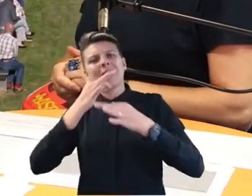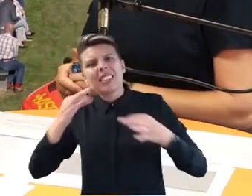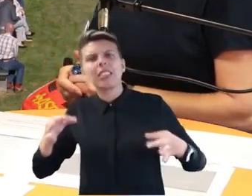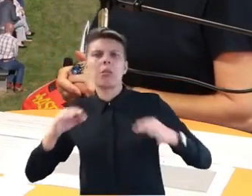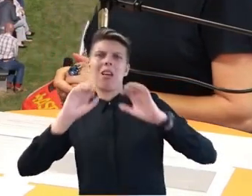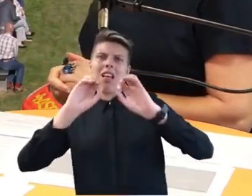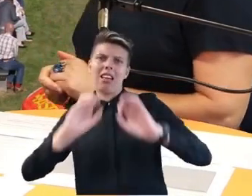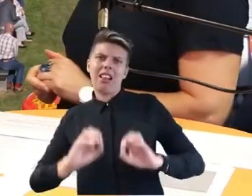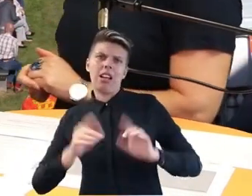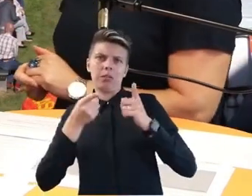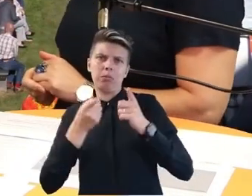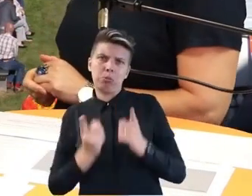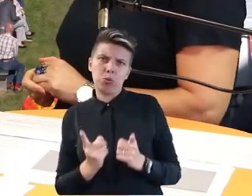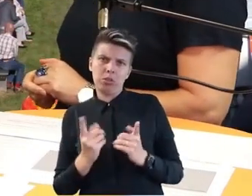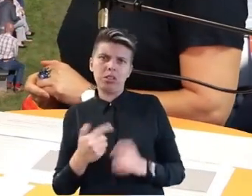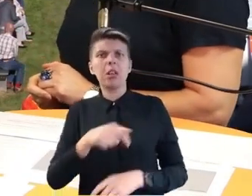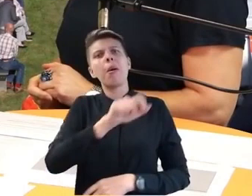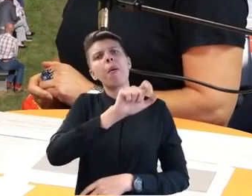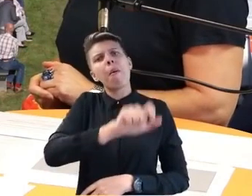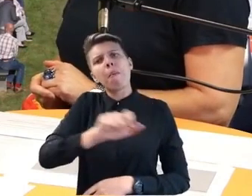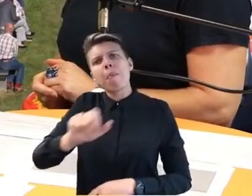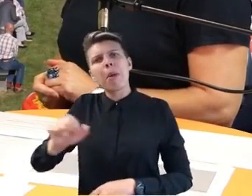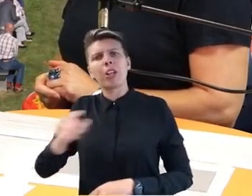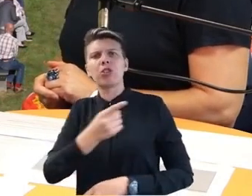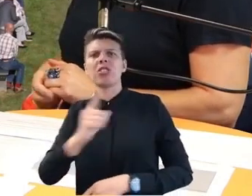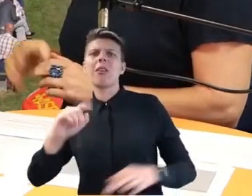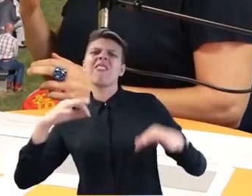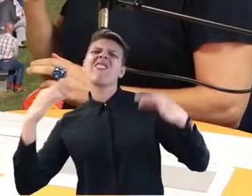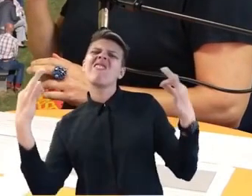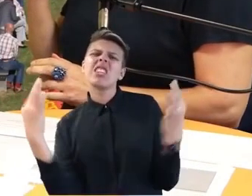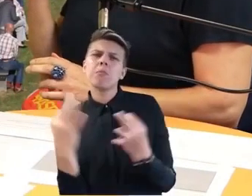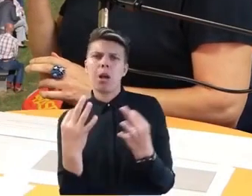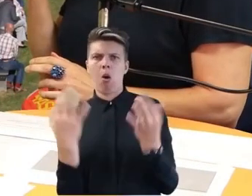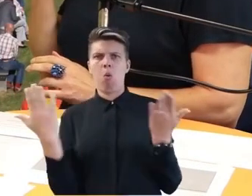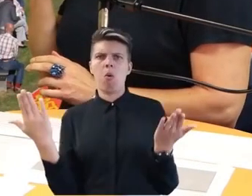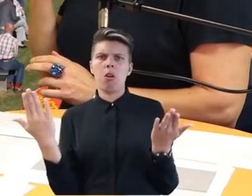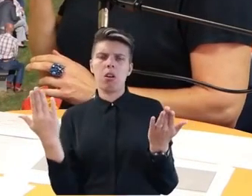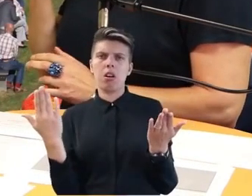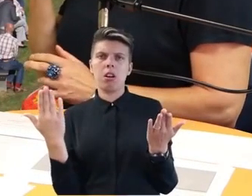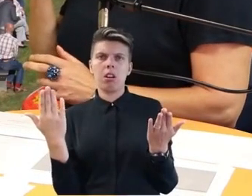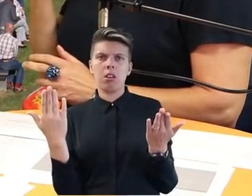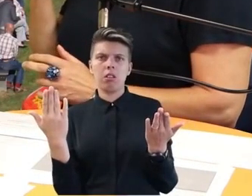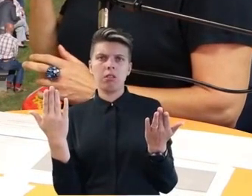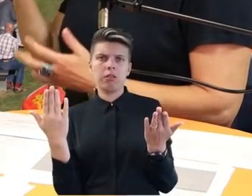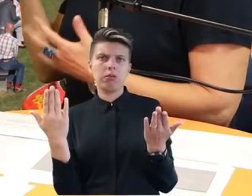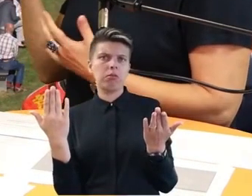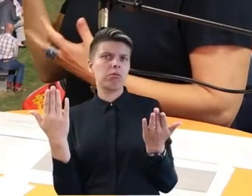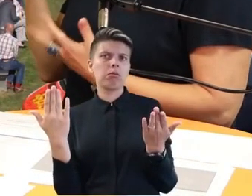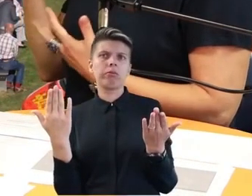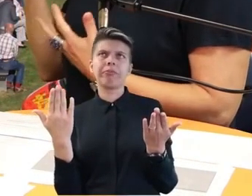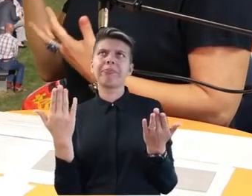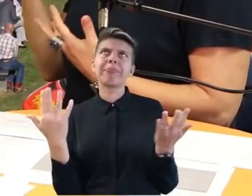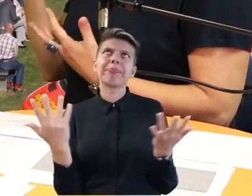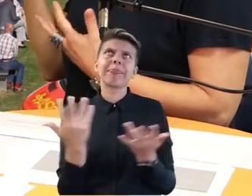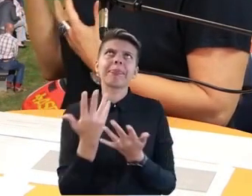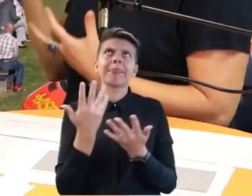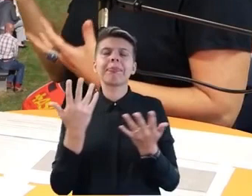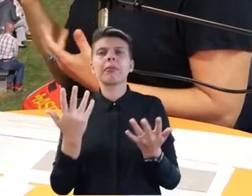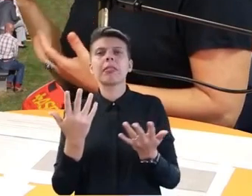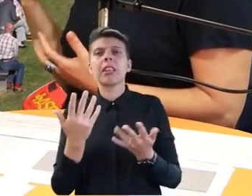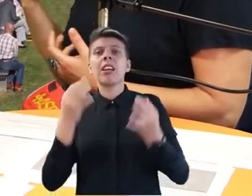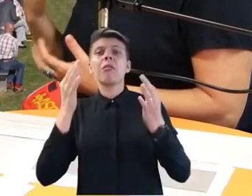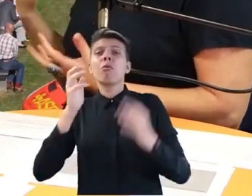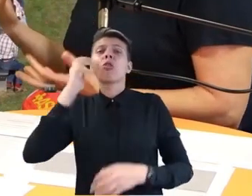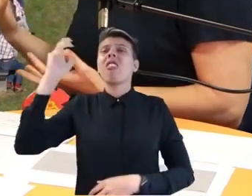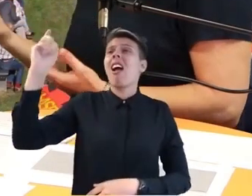tun was brauchen denn die menschen in so einer situation wenn ja wenn so ein signal